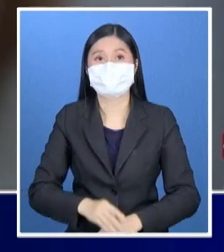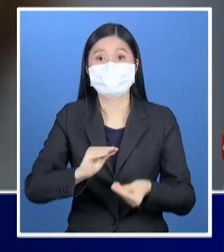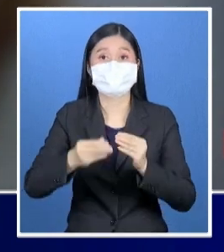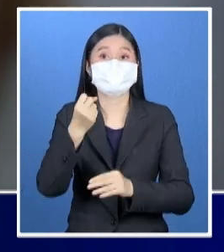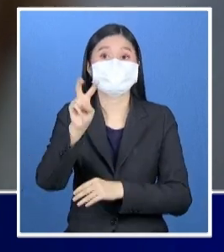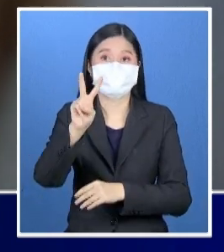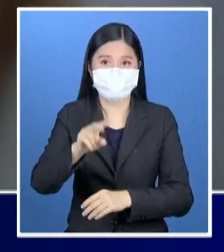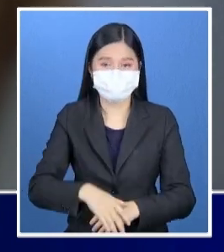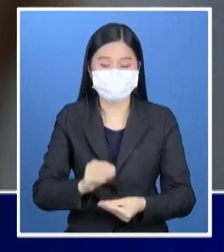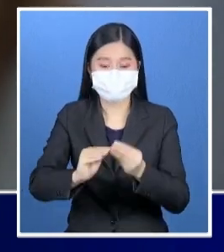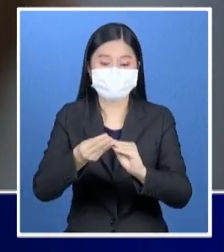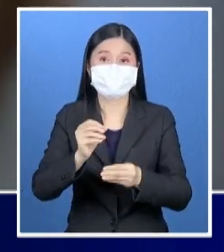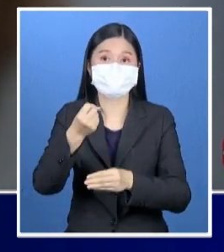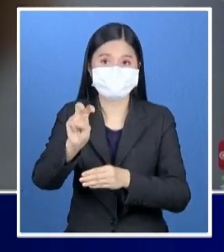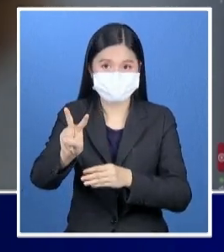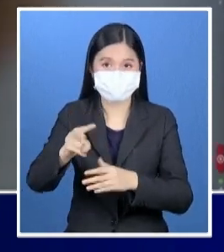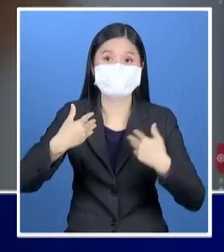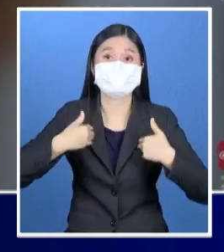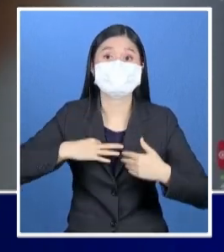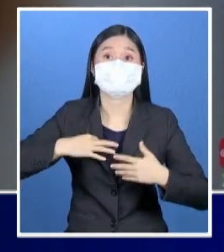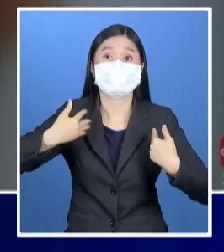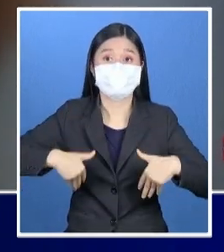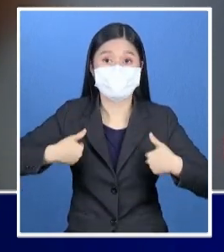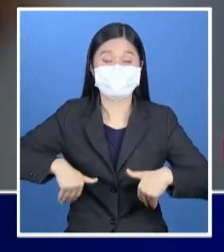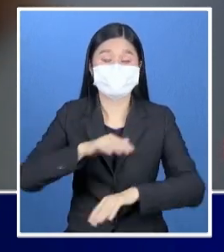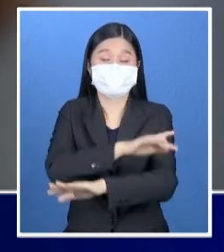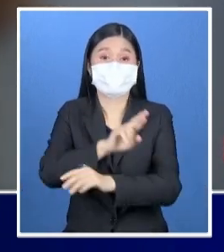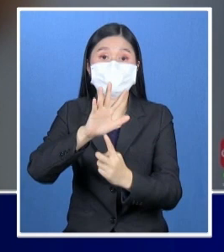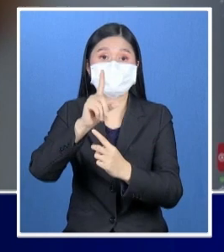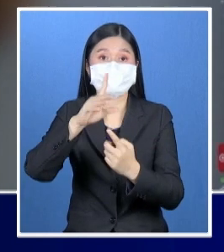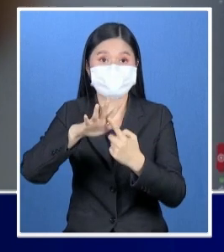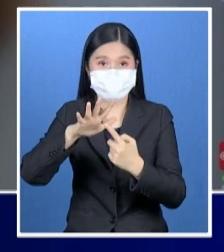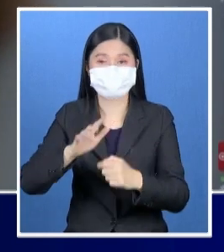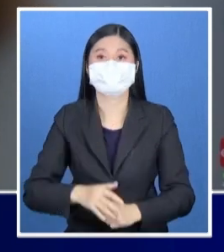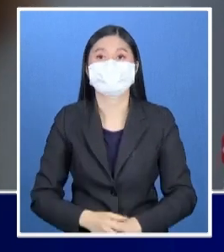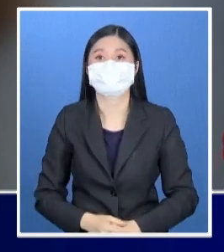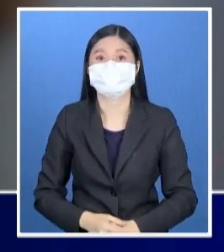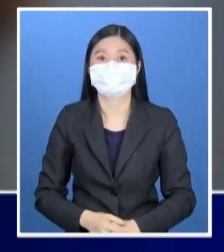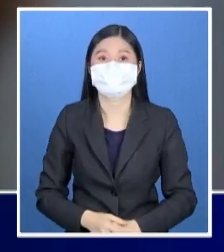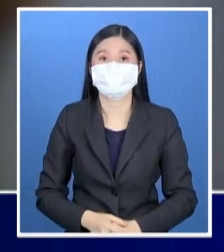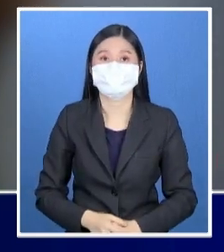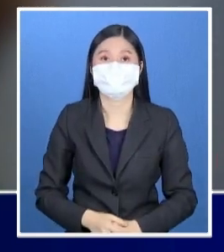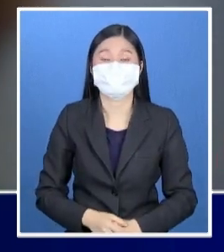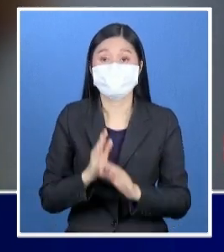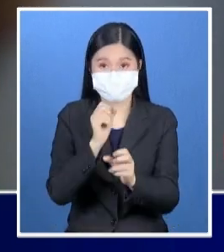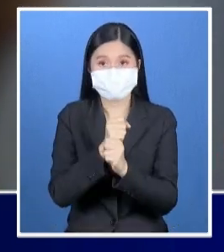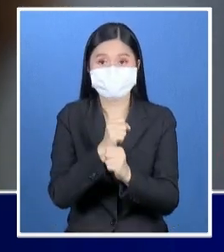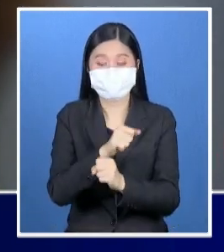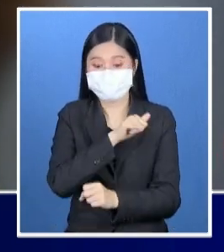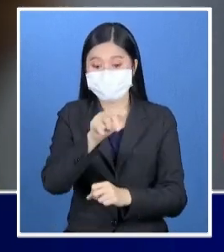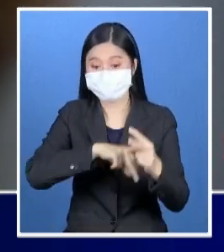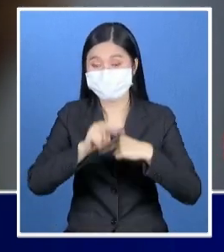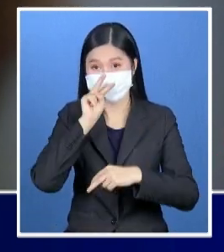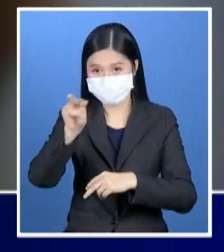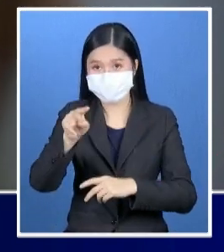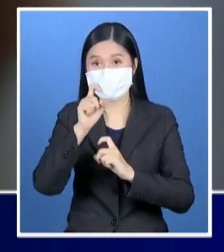12นะฮะเบอร์12ของวินแยกรัชดาตัดสุทธิสาร โอ้เจ้าหน้าที่ต้องลงไปตรวจส